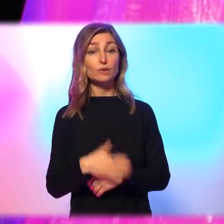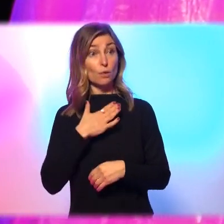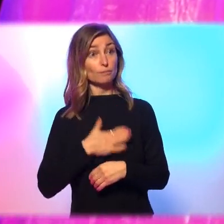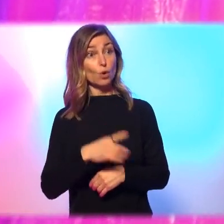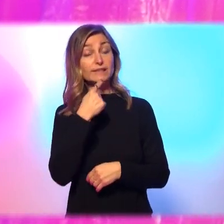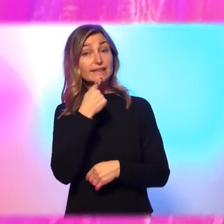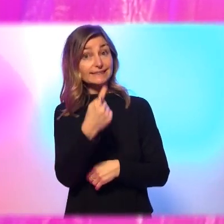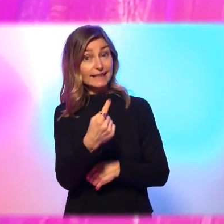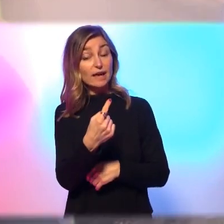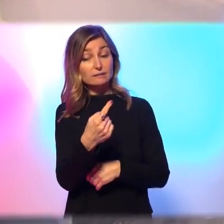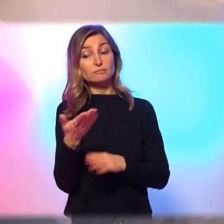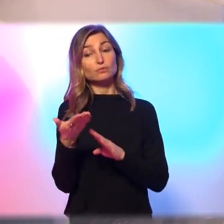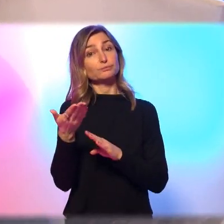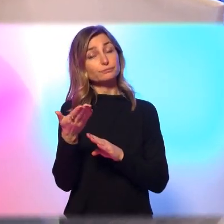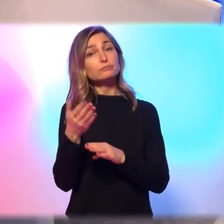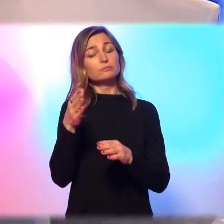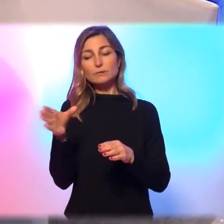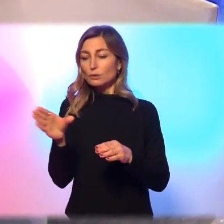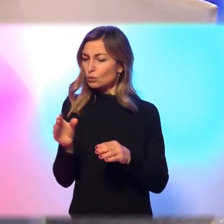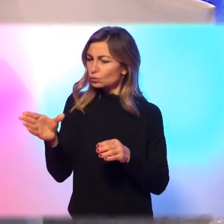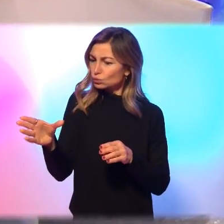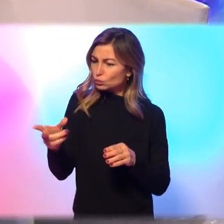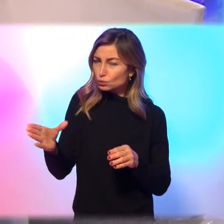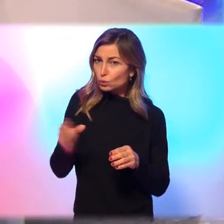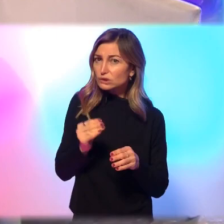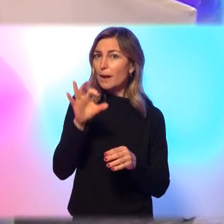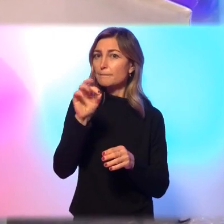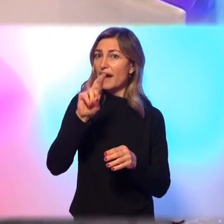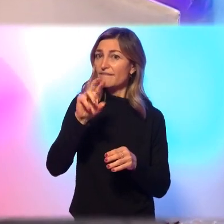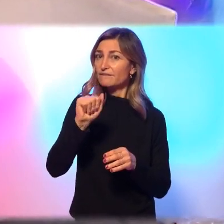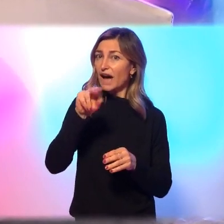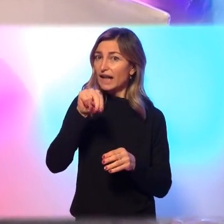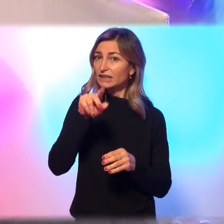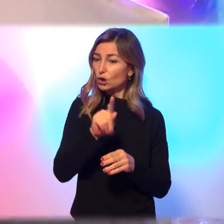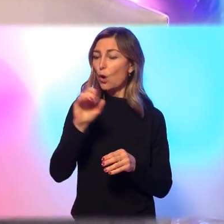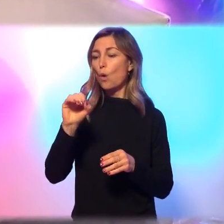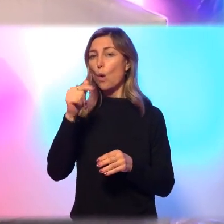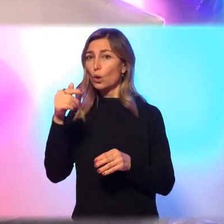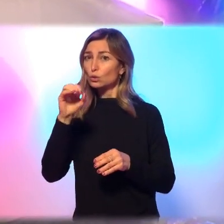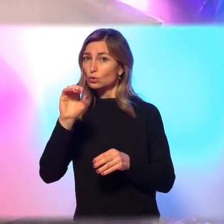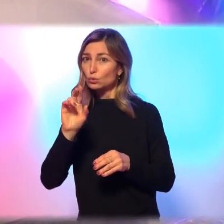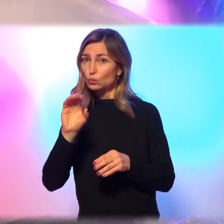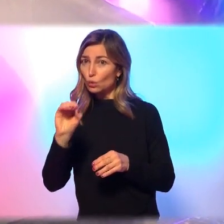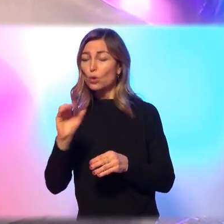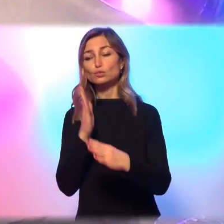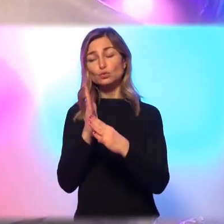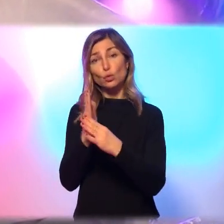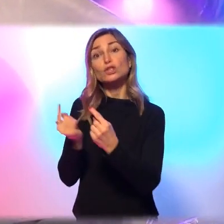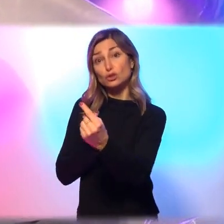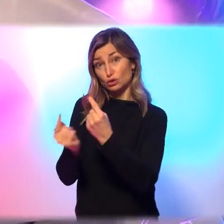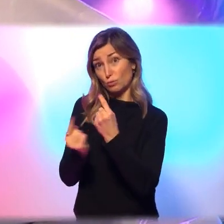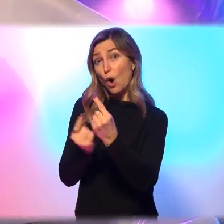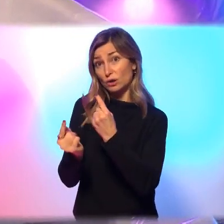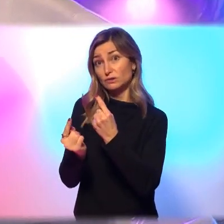Ich möchte sagen, wir haben mit Frank Otte in unserer Hochschule für Bildung und Kunst über